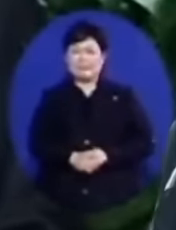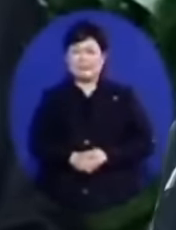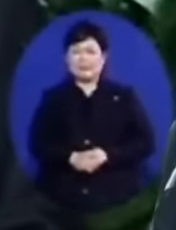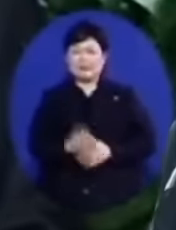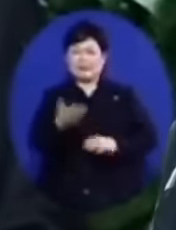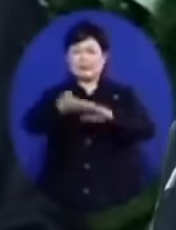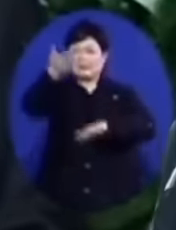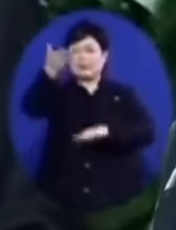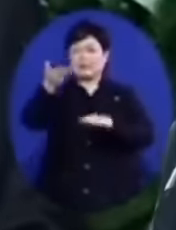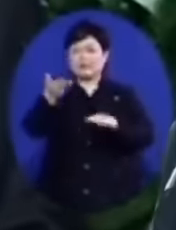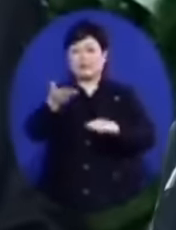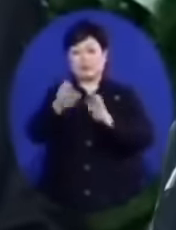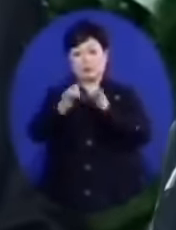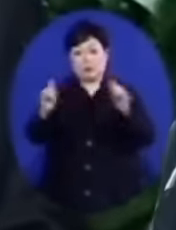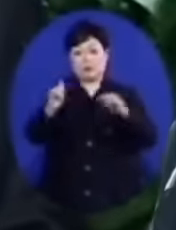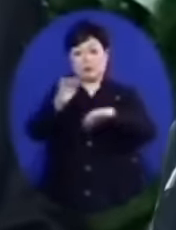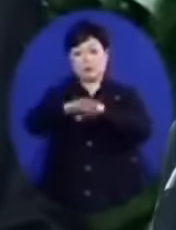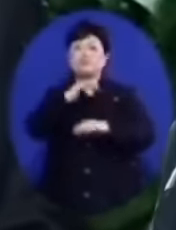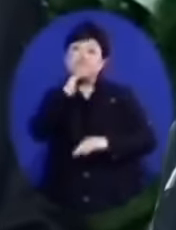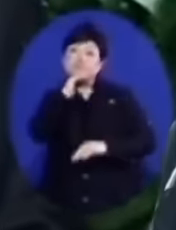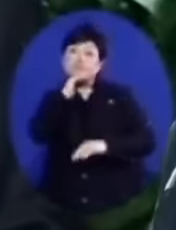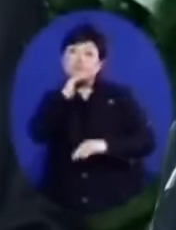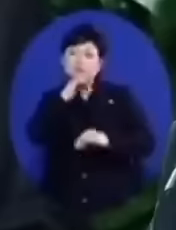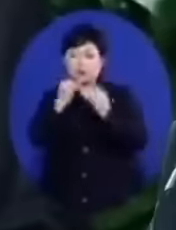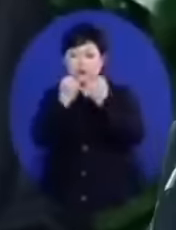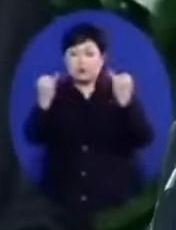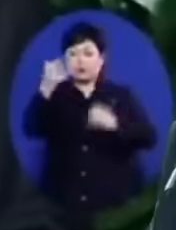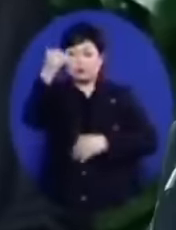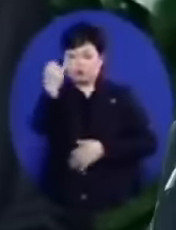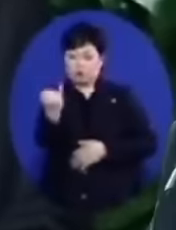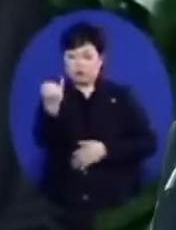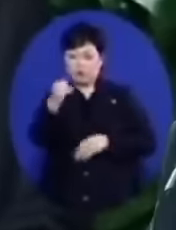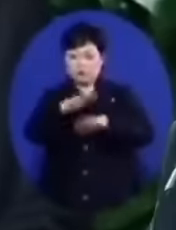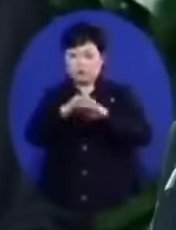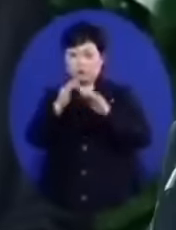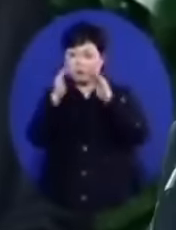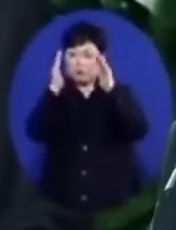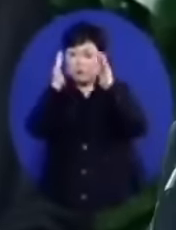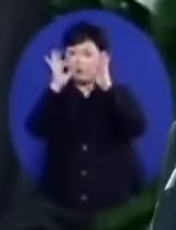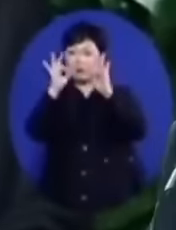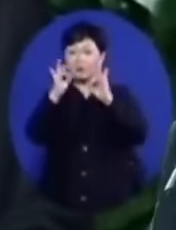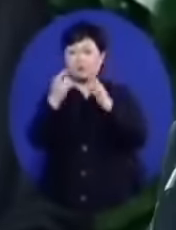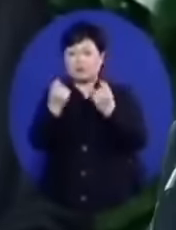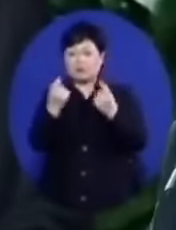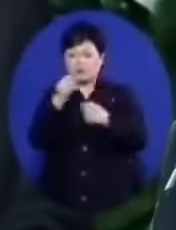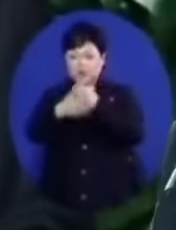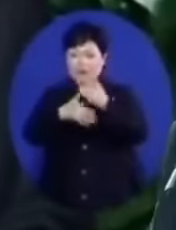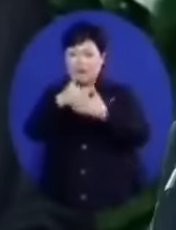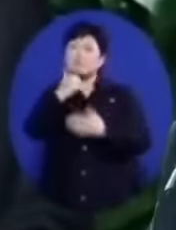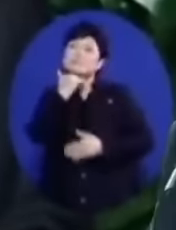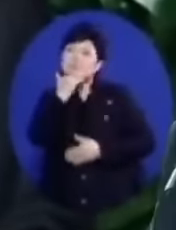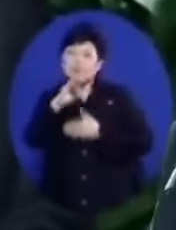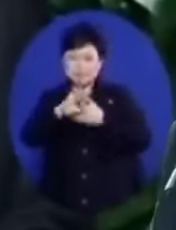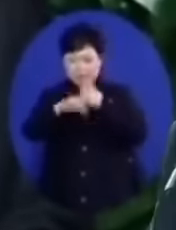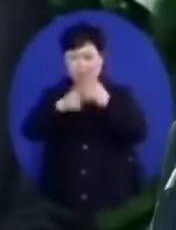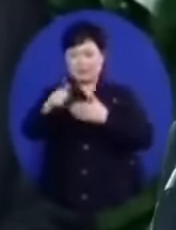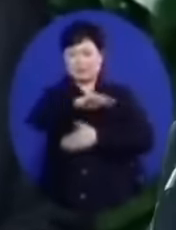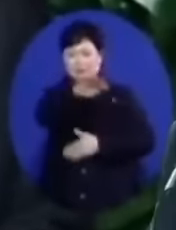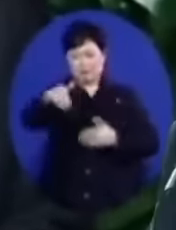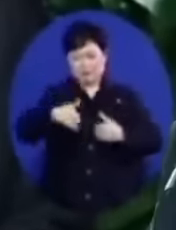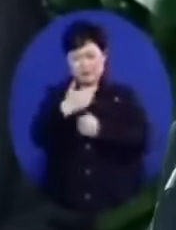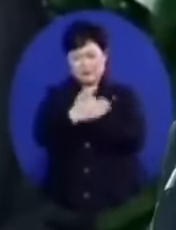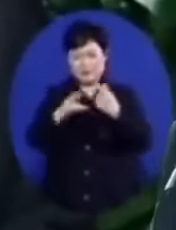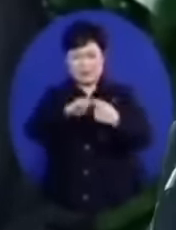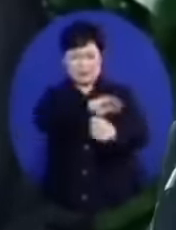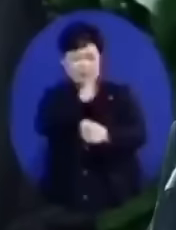상전의 손을 바라보는 같이, 여주인의 손을 바라보는 같이 우리가 하나님을 기다리면 하나님이 우리에게 은혜와